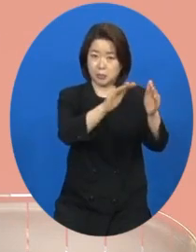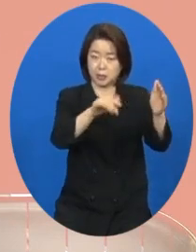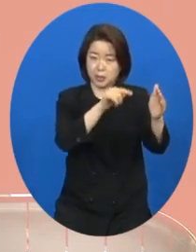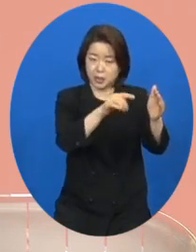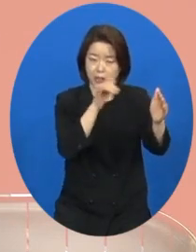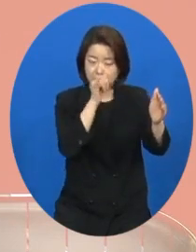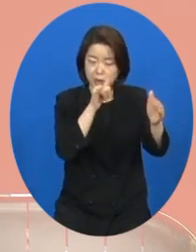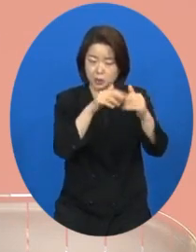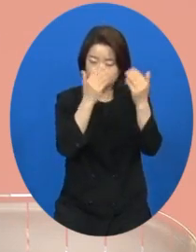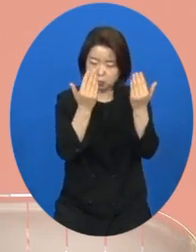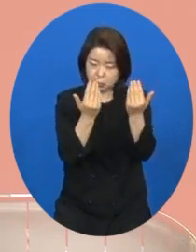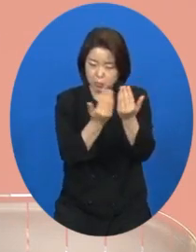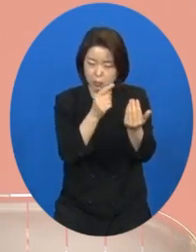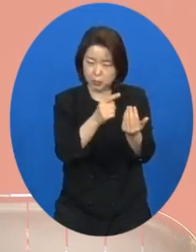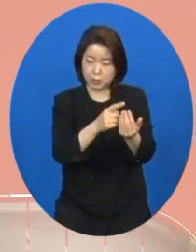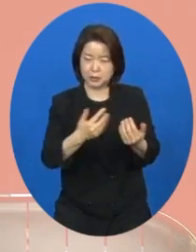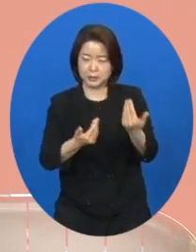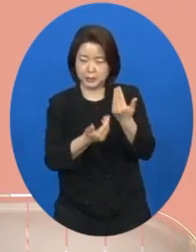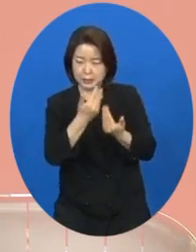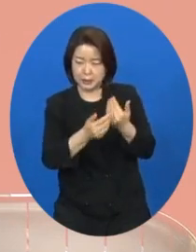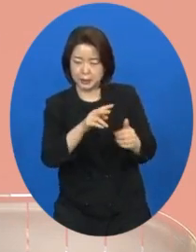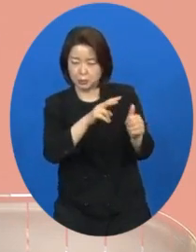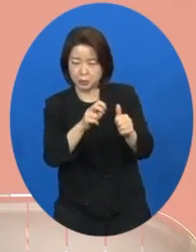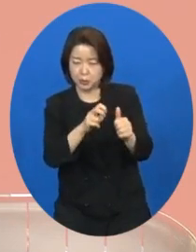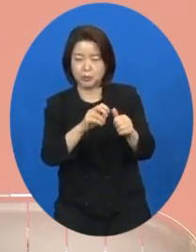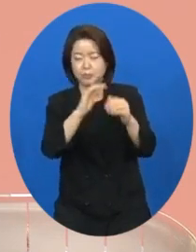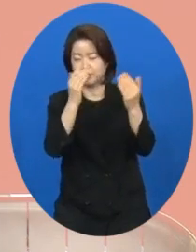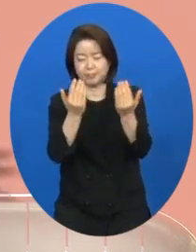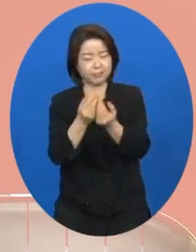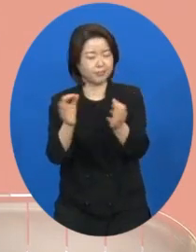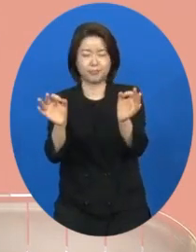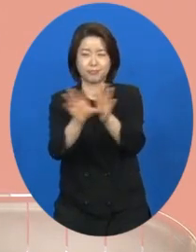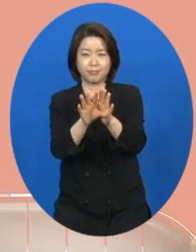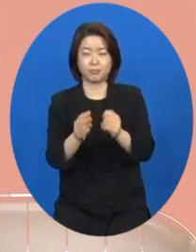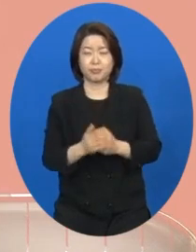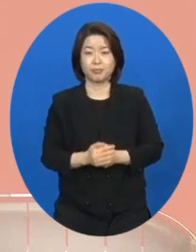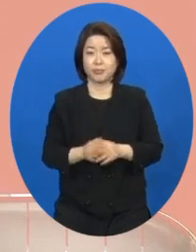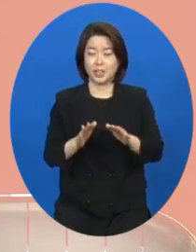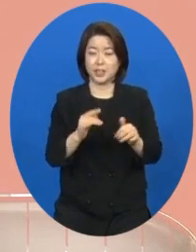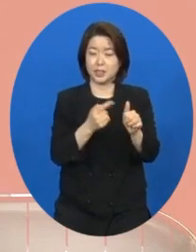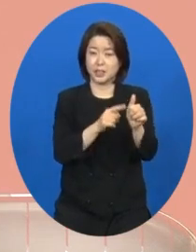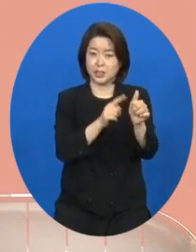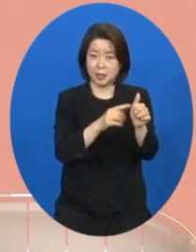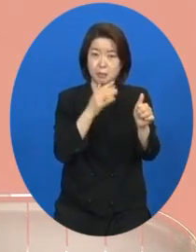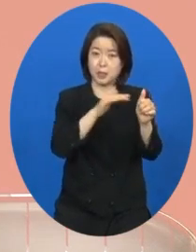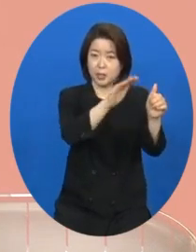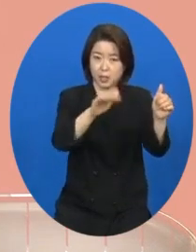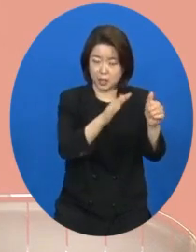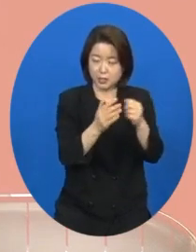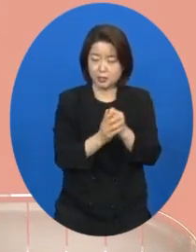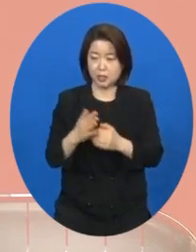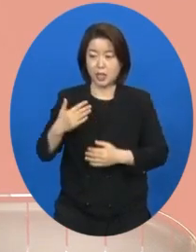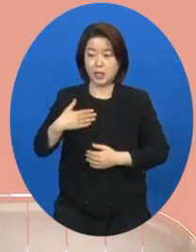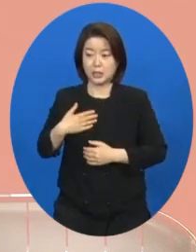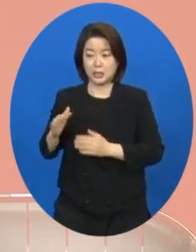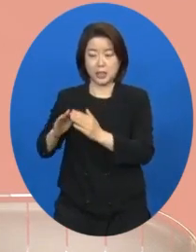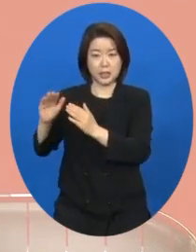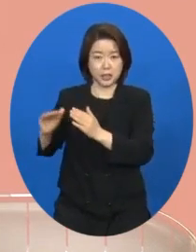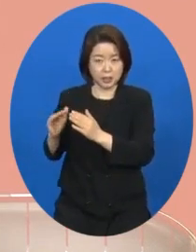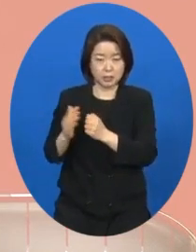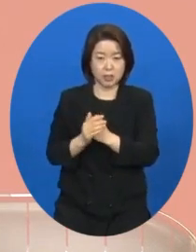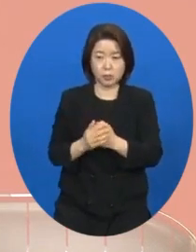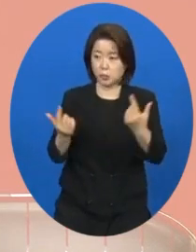미움도 눈 녹듯이 사라졌습니다. 이제는 시댁이나 친정이 전혀